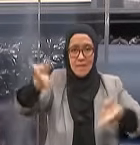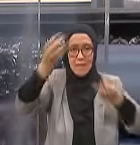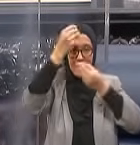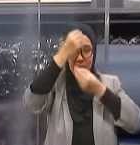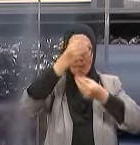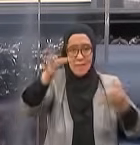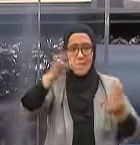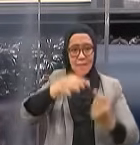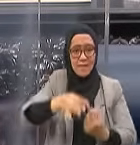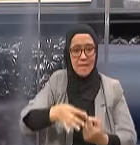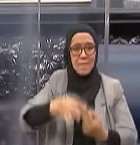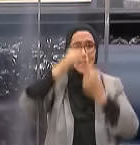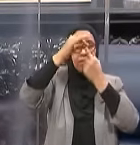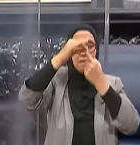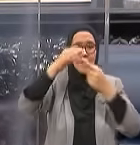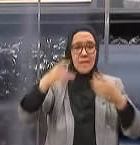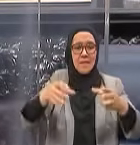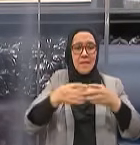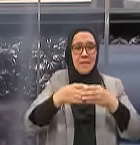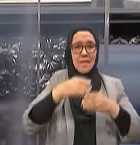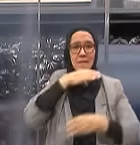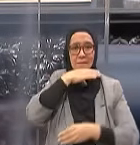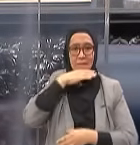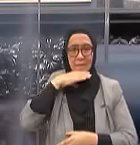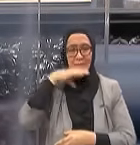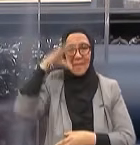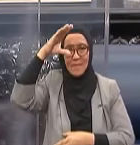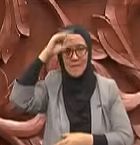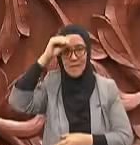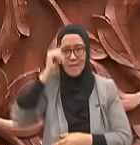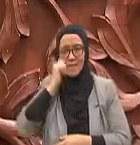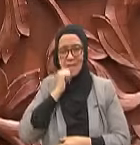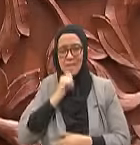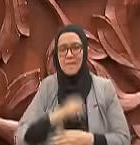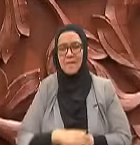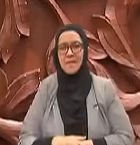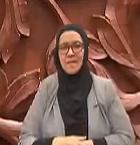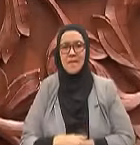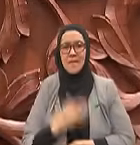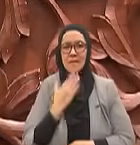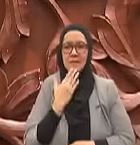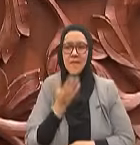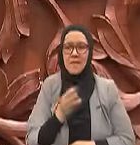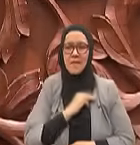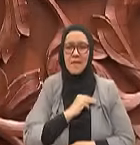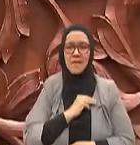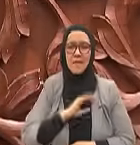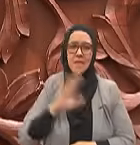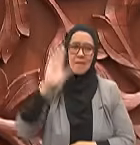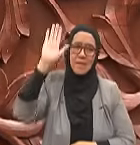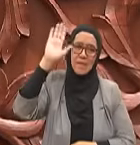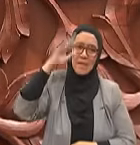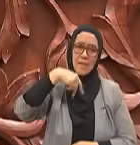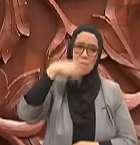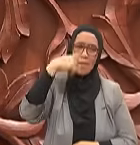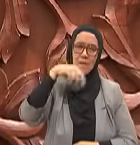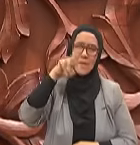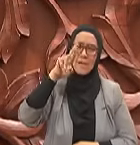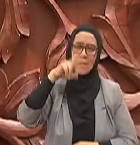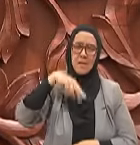Kelurahan belia dan berlawanan s3xi menteri sebanyak Farah kecepatan